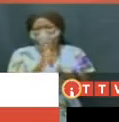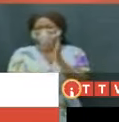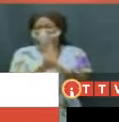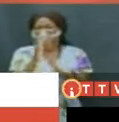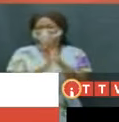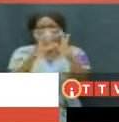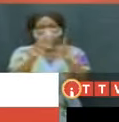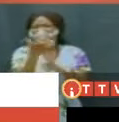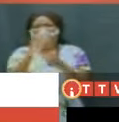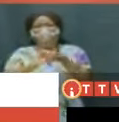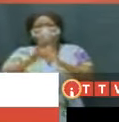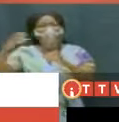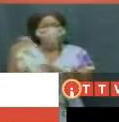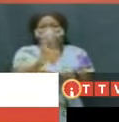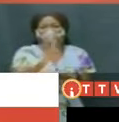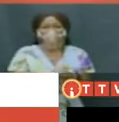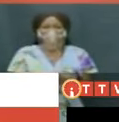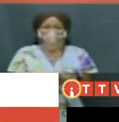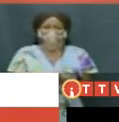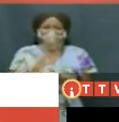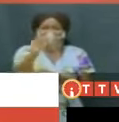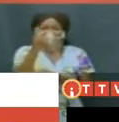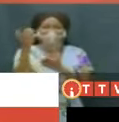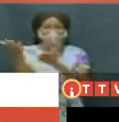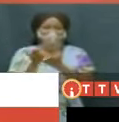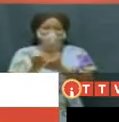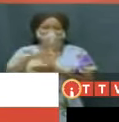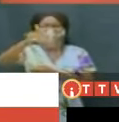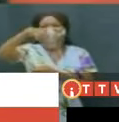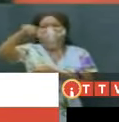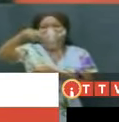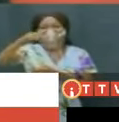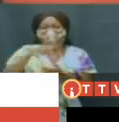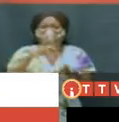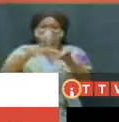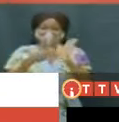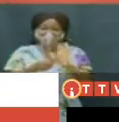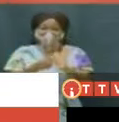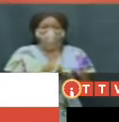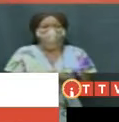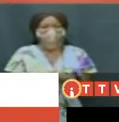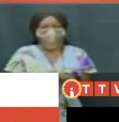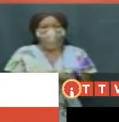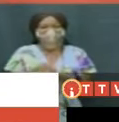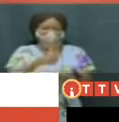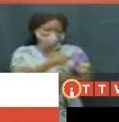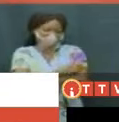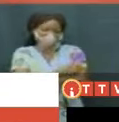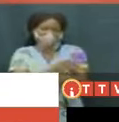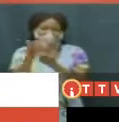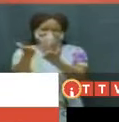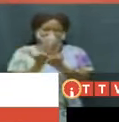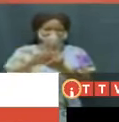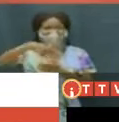president ndi amene akhali nzika yoyamba kukalandira katemera amene kusenza kuti katemera amene alandira a president ndi